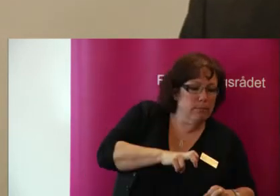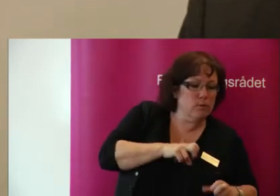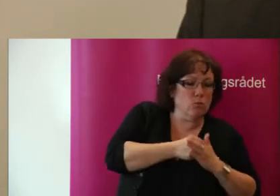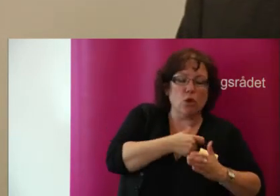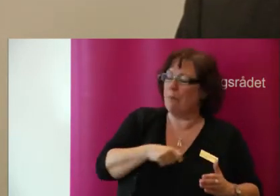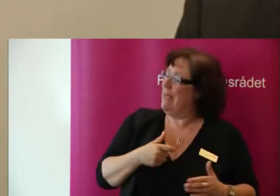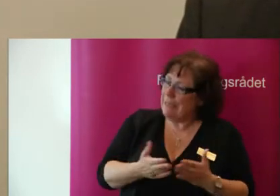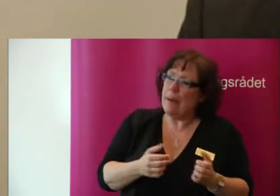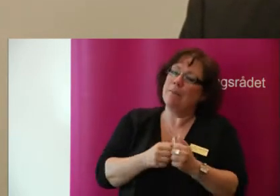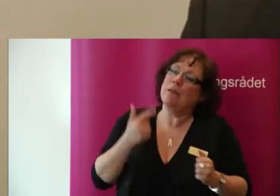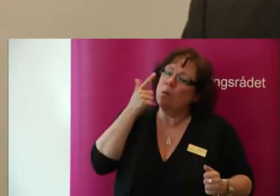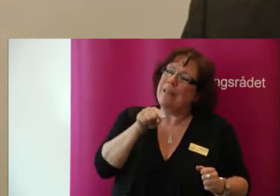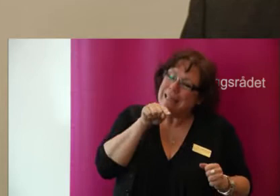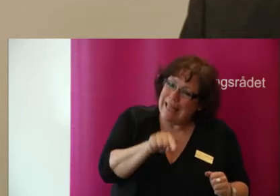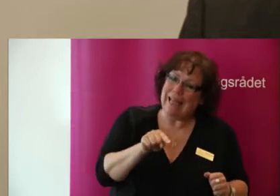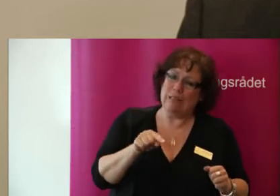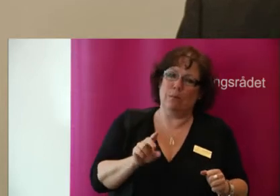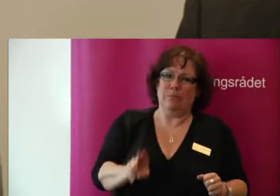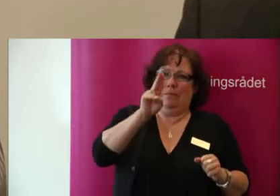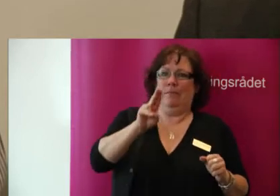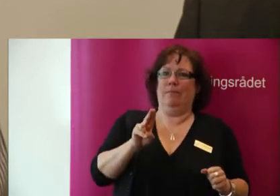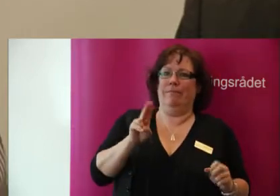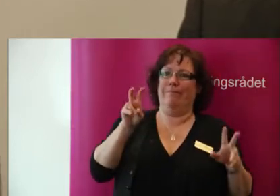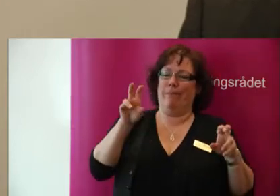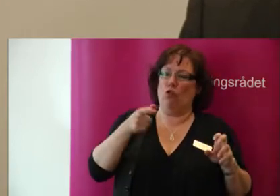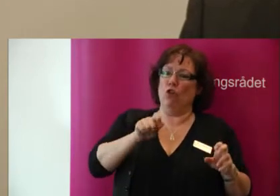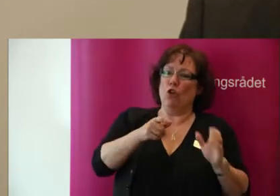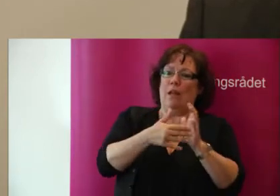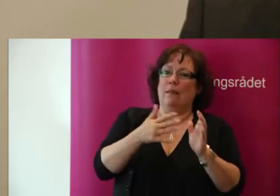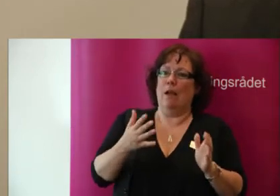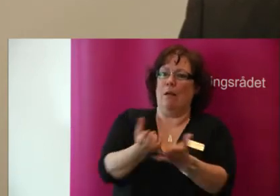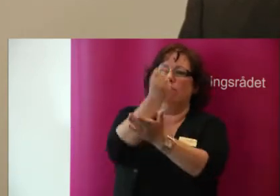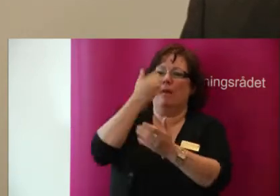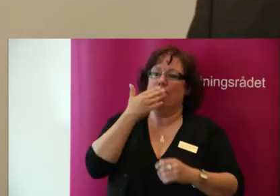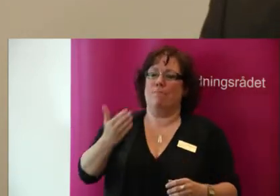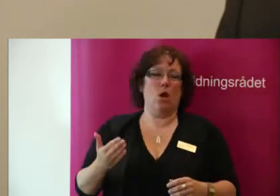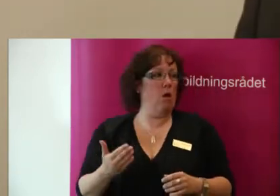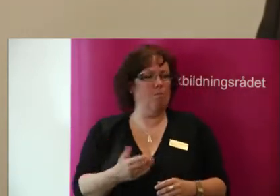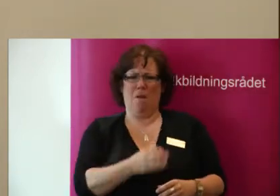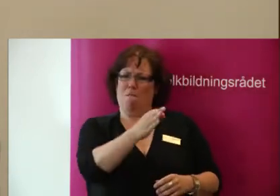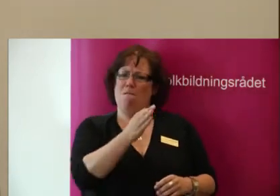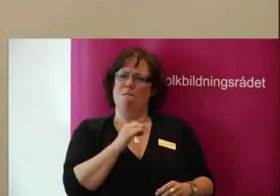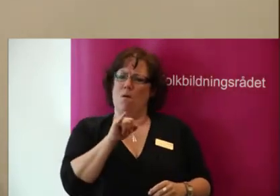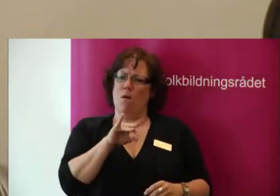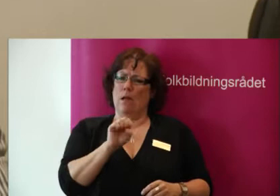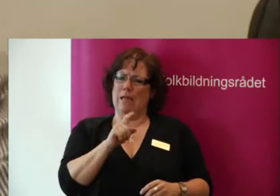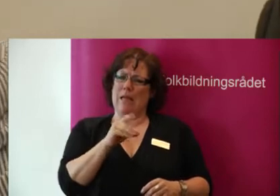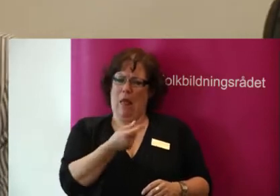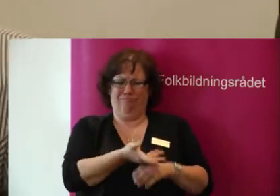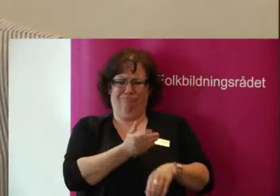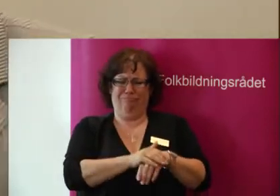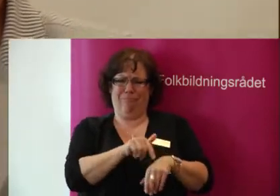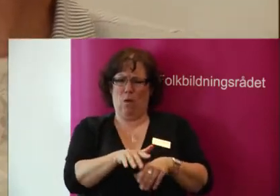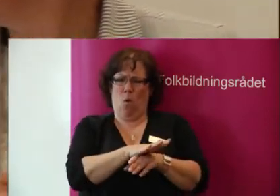att det är väl det som kanske är den verkliga nyckeln till den framgång som vi ser. Vad skulle du säga, Ingela, som är expert på